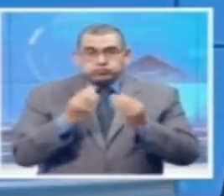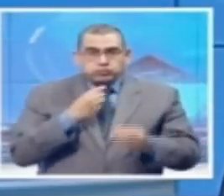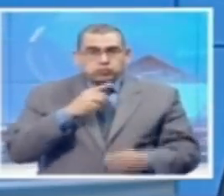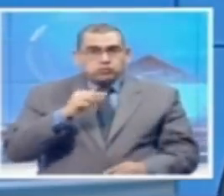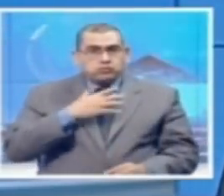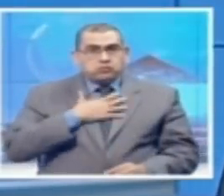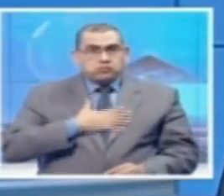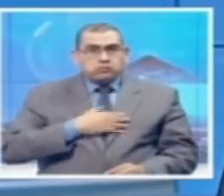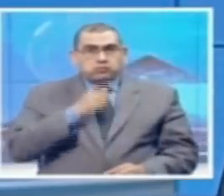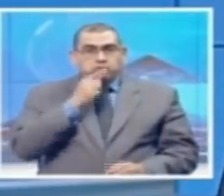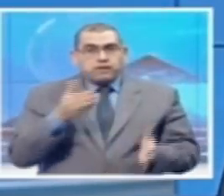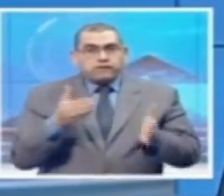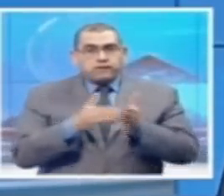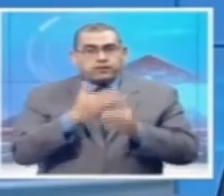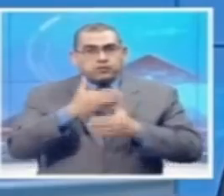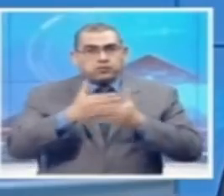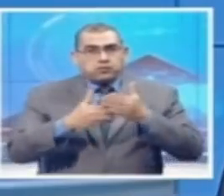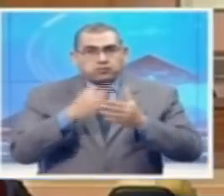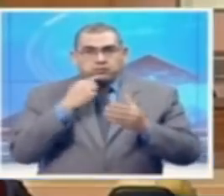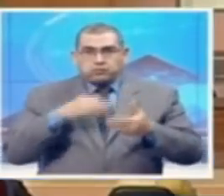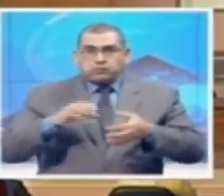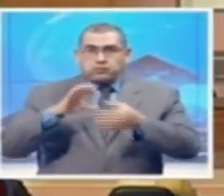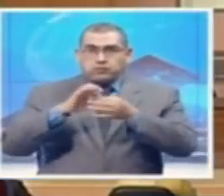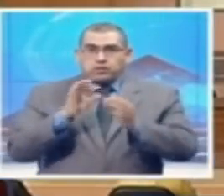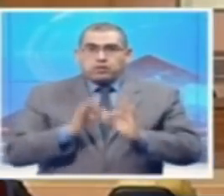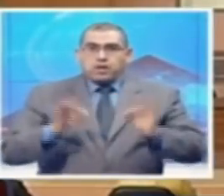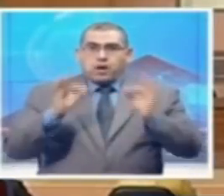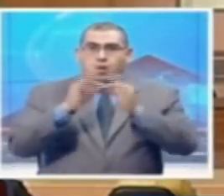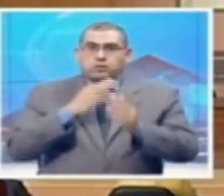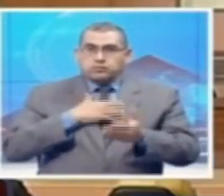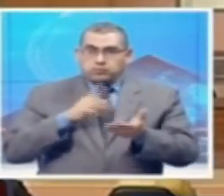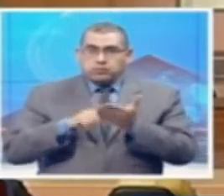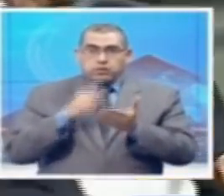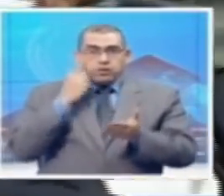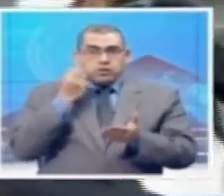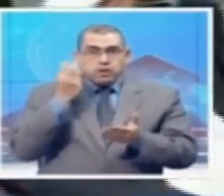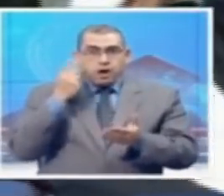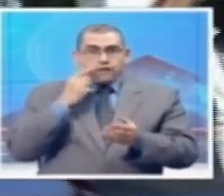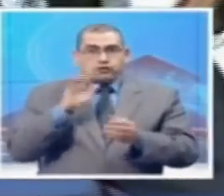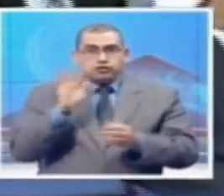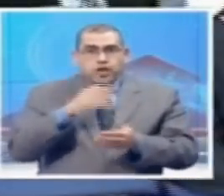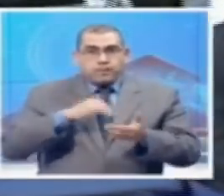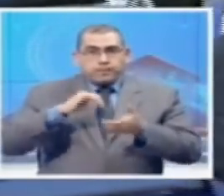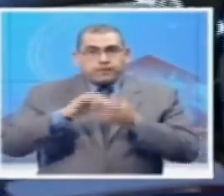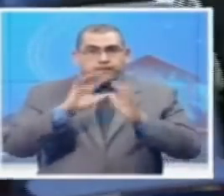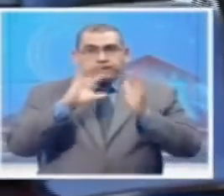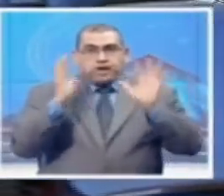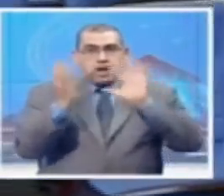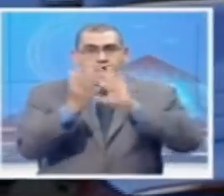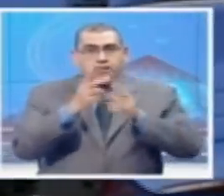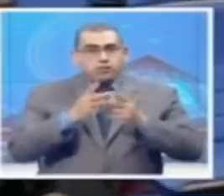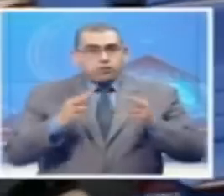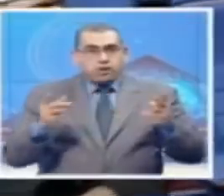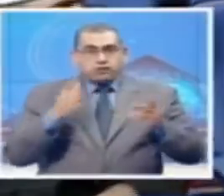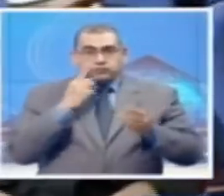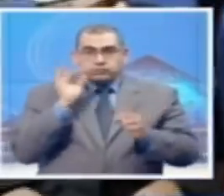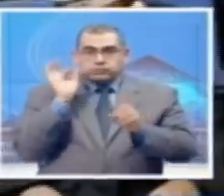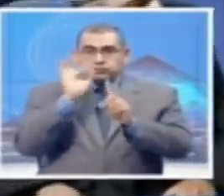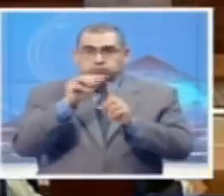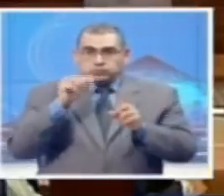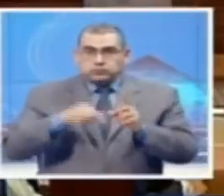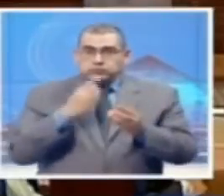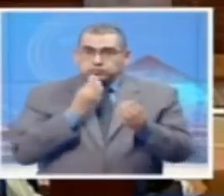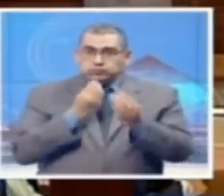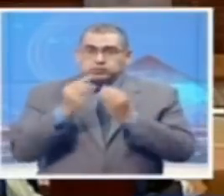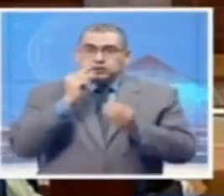الحضارات يؤدي إلى بناء جسور التواصل الفعال بين الثقافات الشعبية والعالمية المختلفة، مشيرين إلى أن